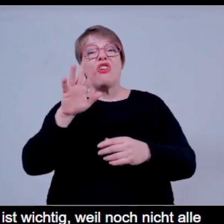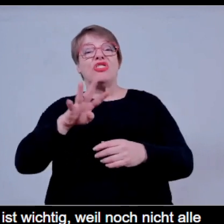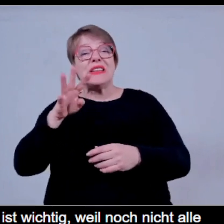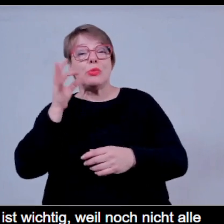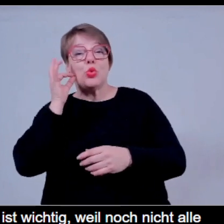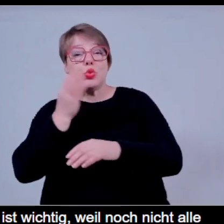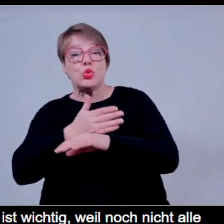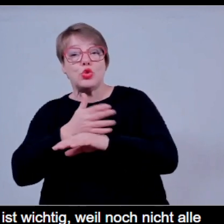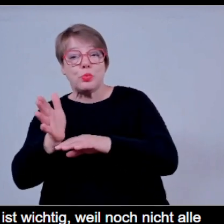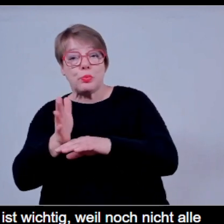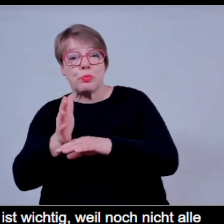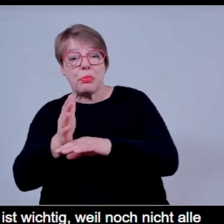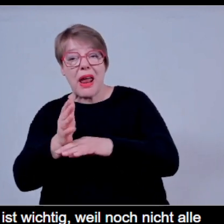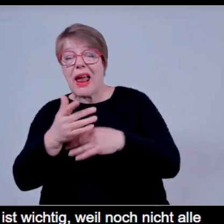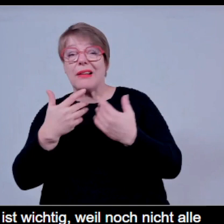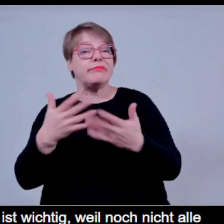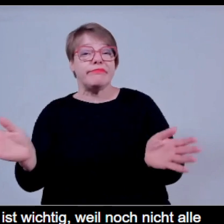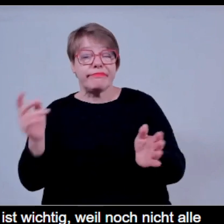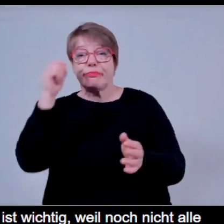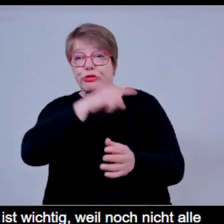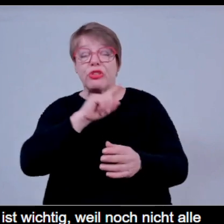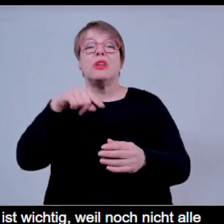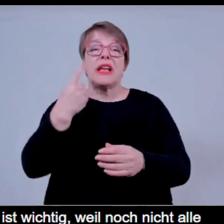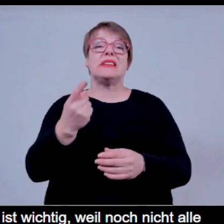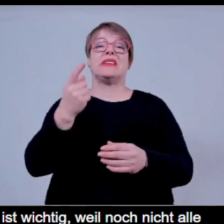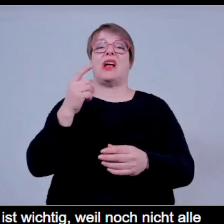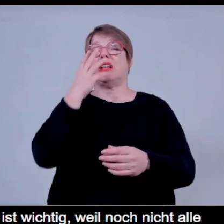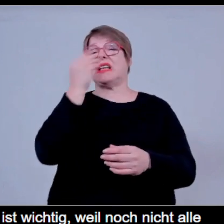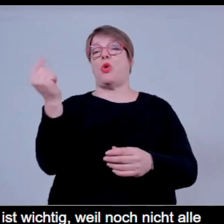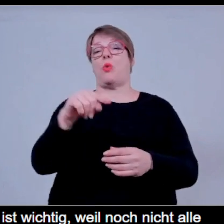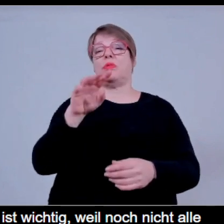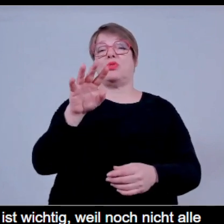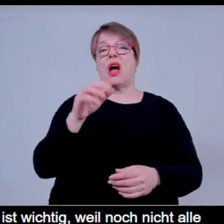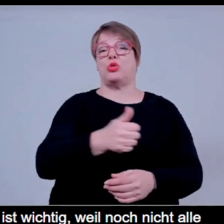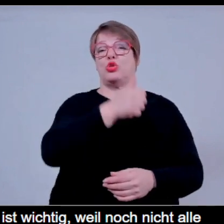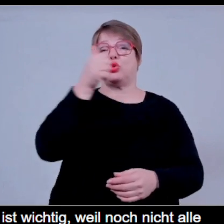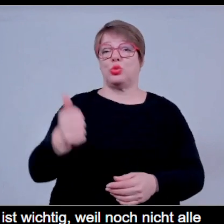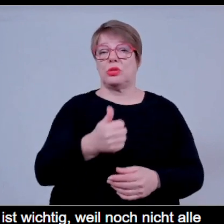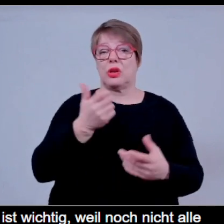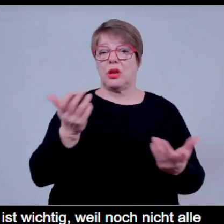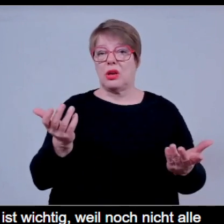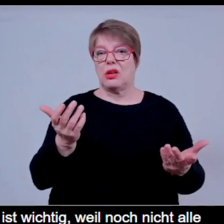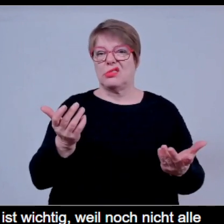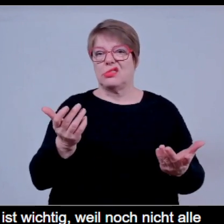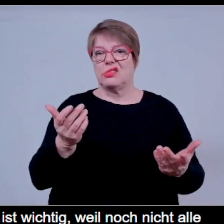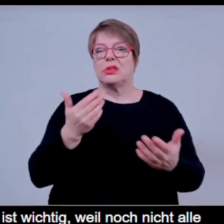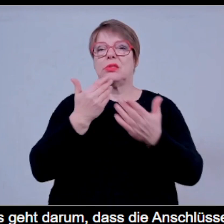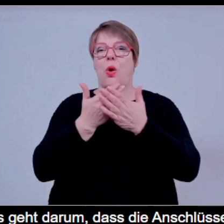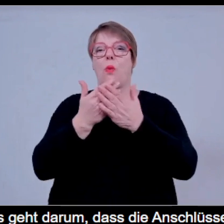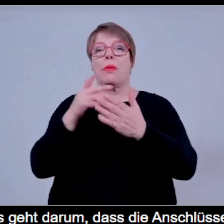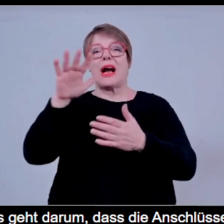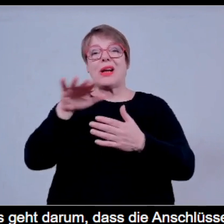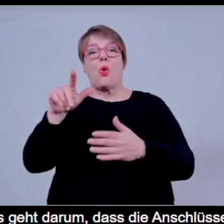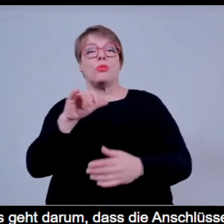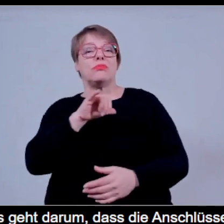Klimaschutz. Da ist der ganze Baubereich gefördert. Wir wissen, wir wollen in Bayern 2040 klimaneutral sein. Und